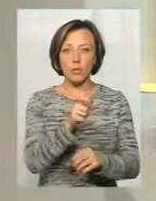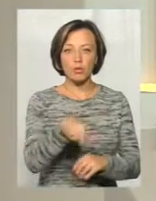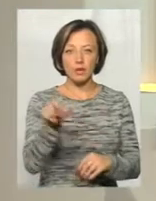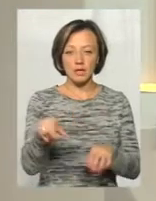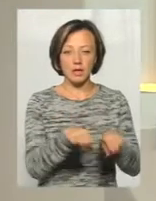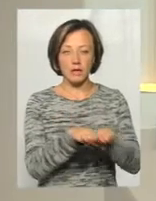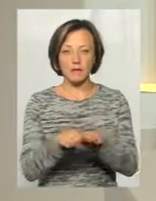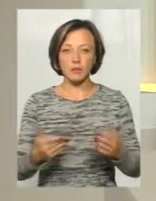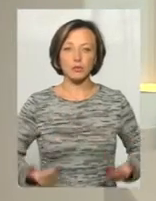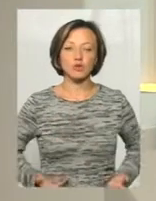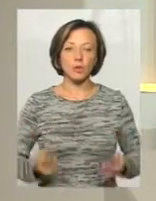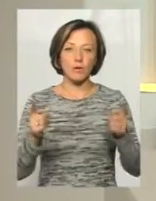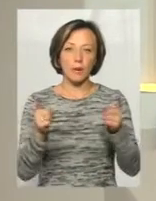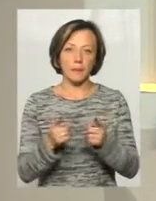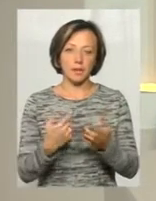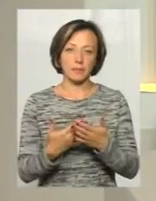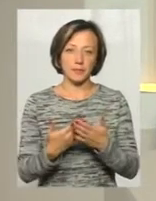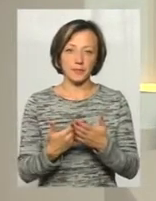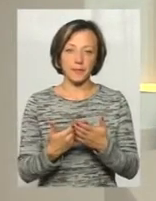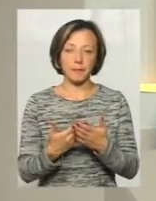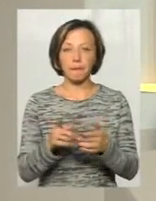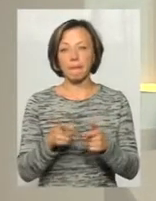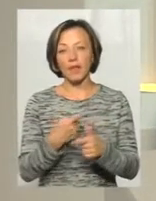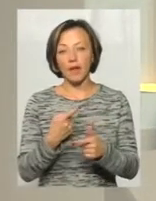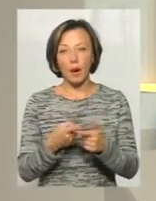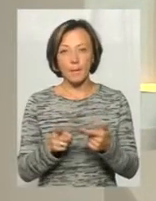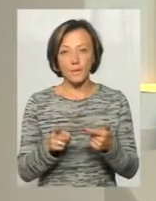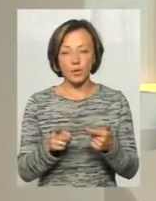рівні прожиткового мінімуму. Тобто, ну, можливо,